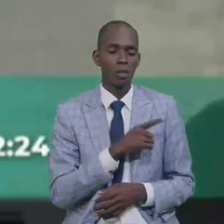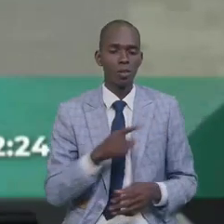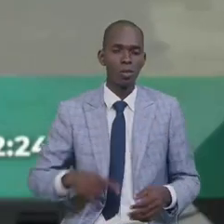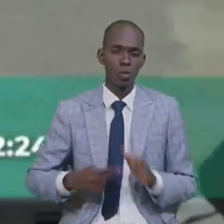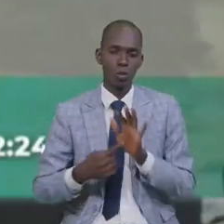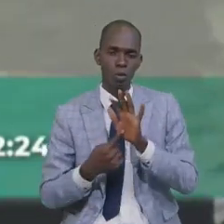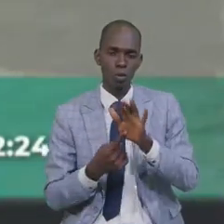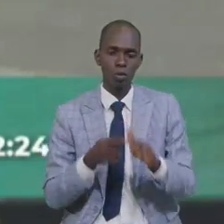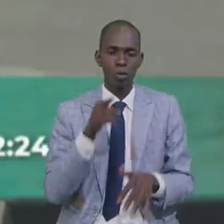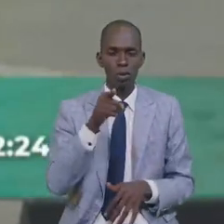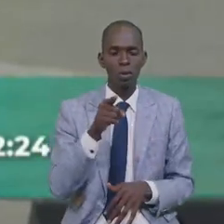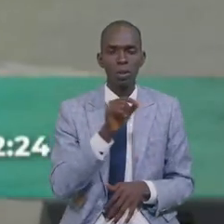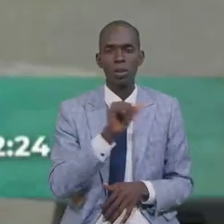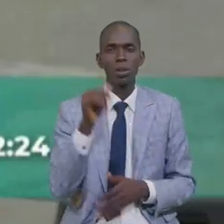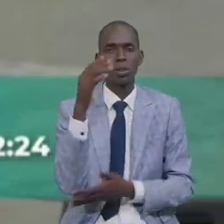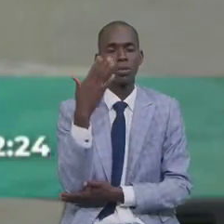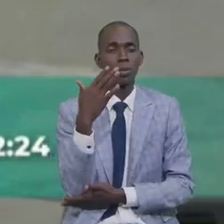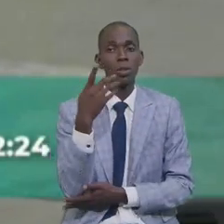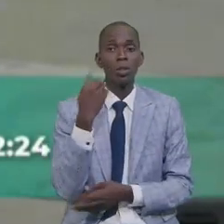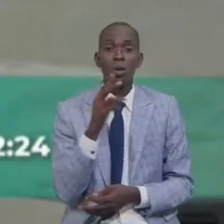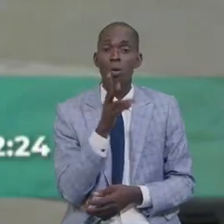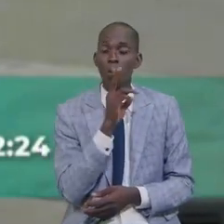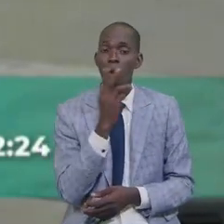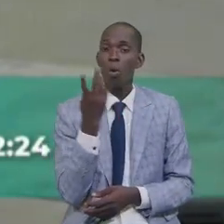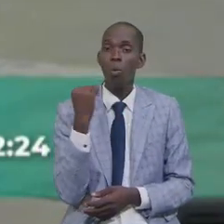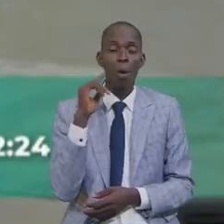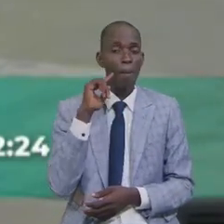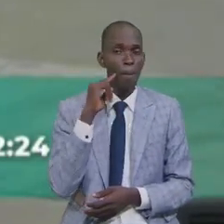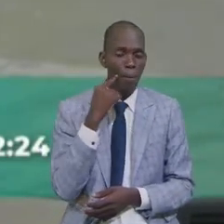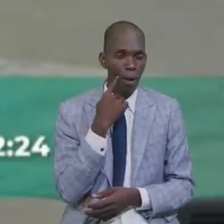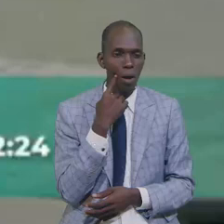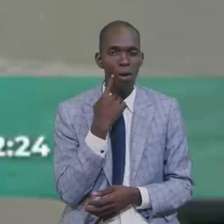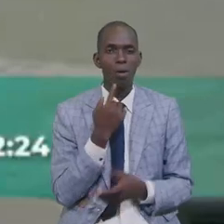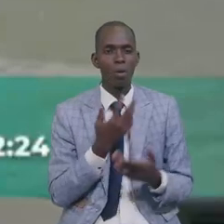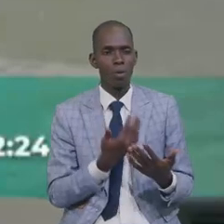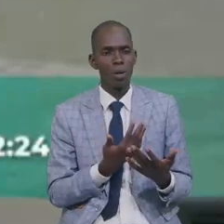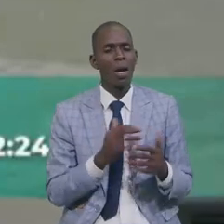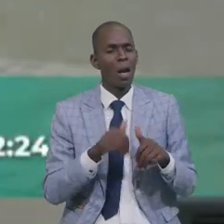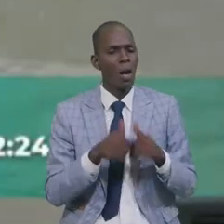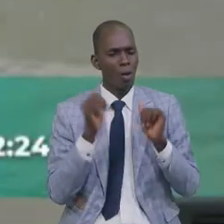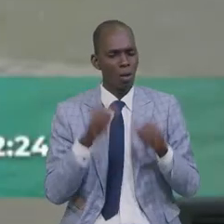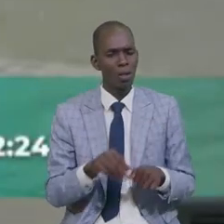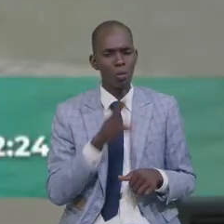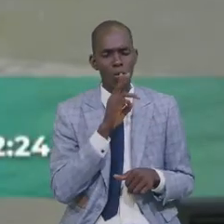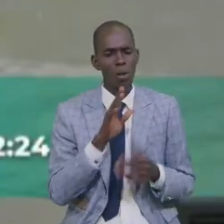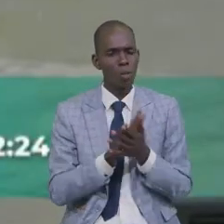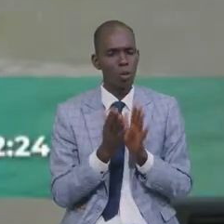L'Éternel lui indiqua un bois. L'eau était amère. Seigneur, comment